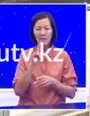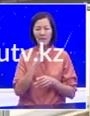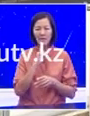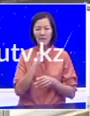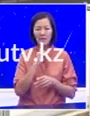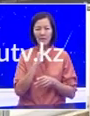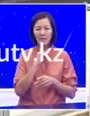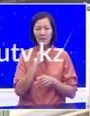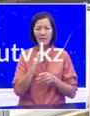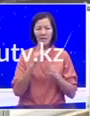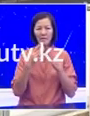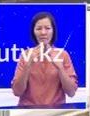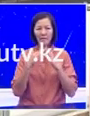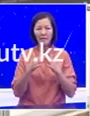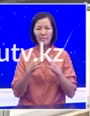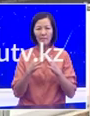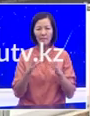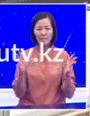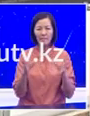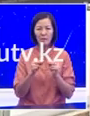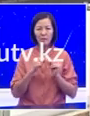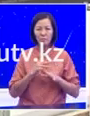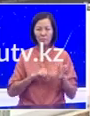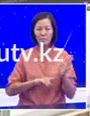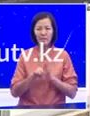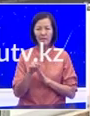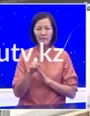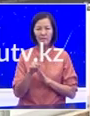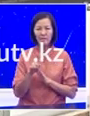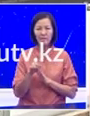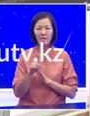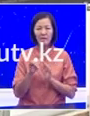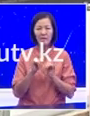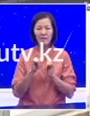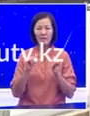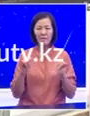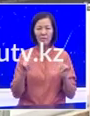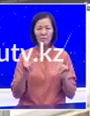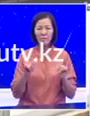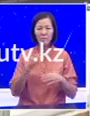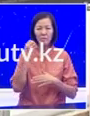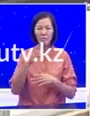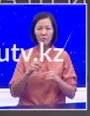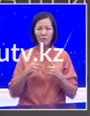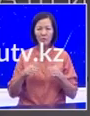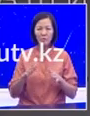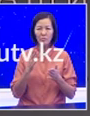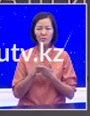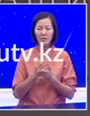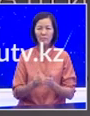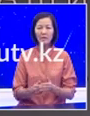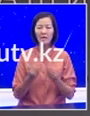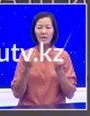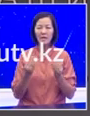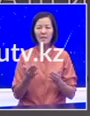қазақстандық фермерлермен жұмысты бастаймыз. Сол дамыту үшін біз орталығын құрып жатырмыз.